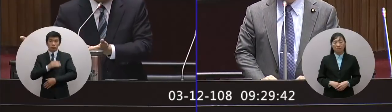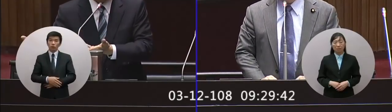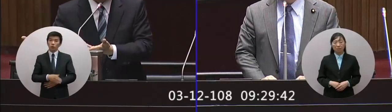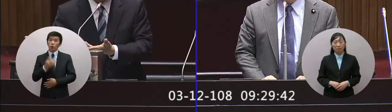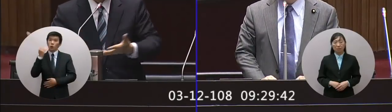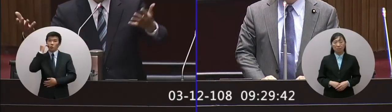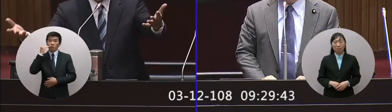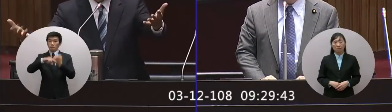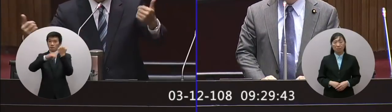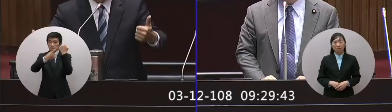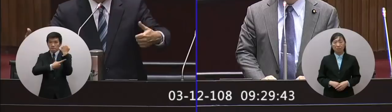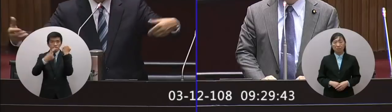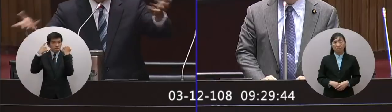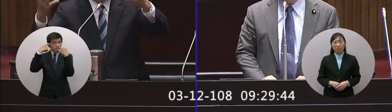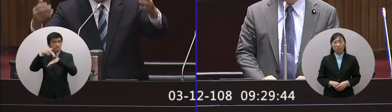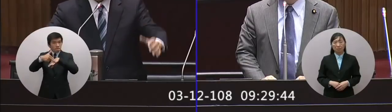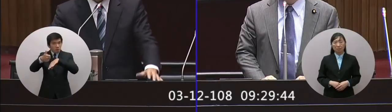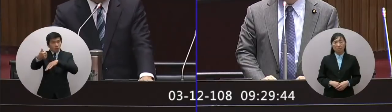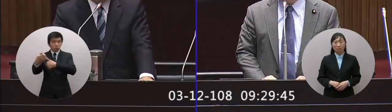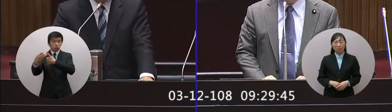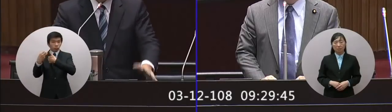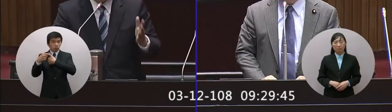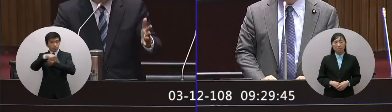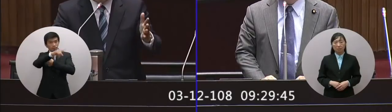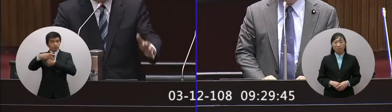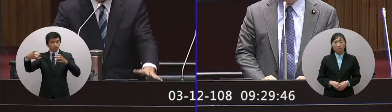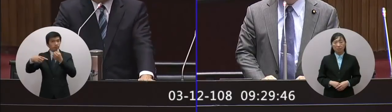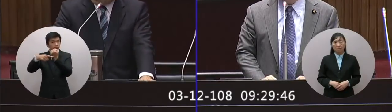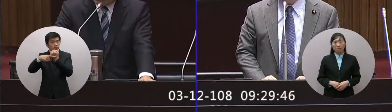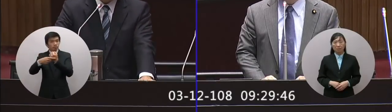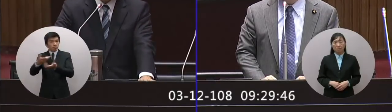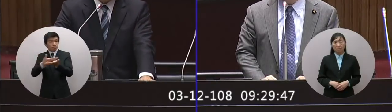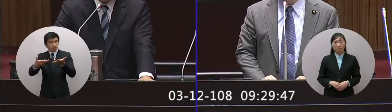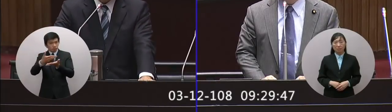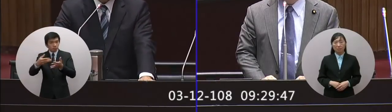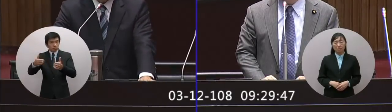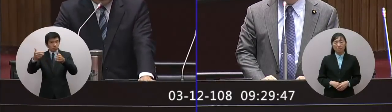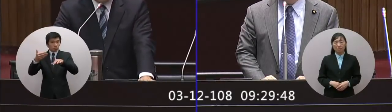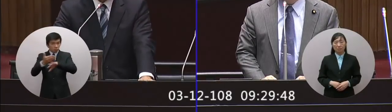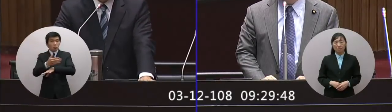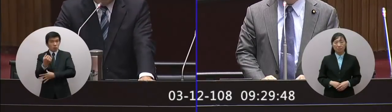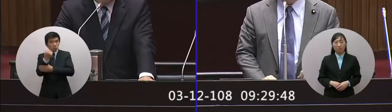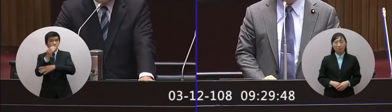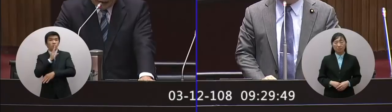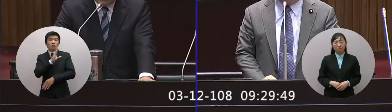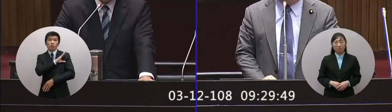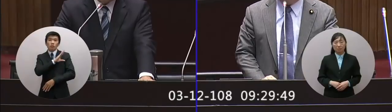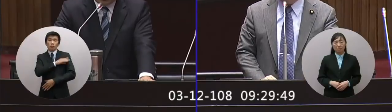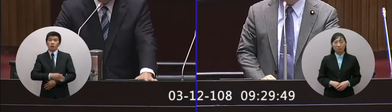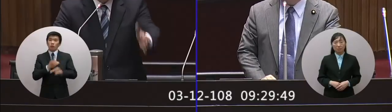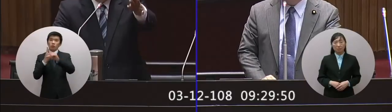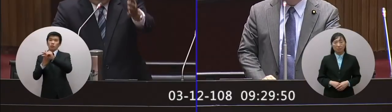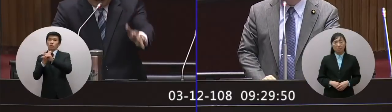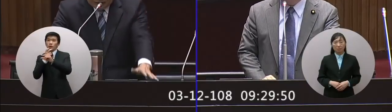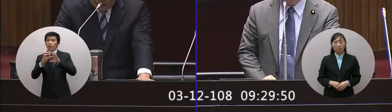案尽管提出，相信贵院大家一起来讨论通过，我们都是支持。中央跟地方也应该